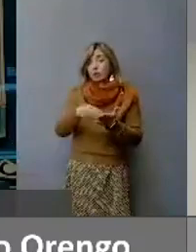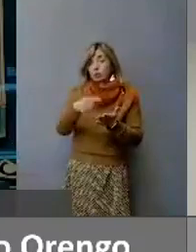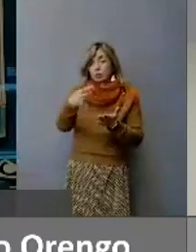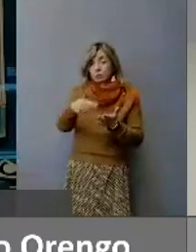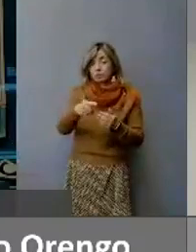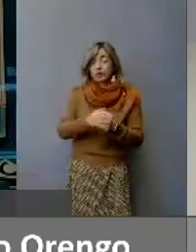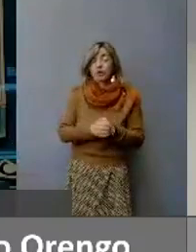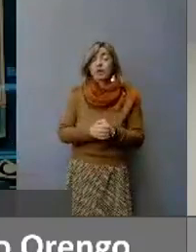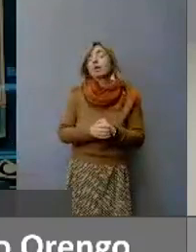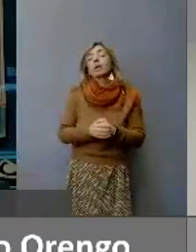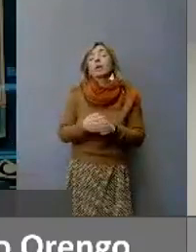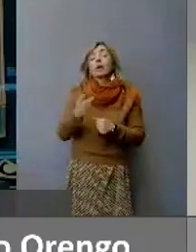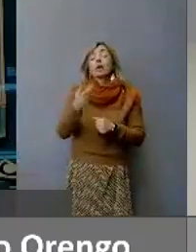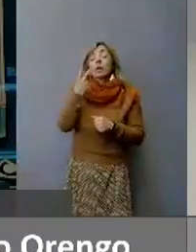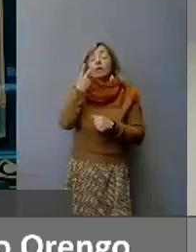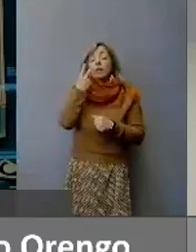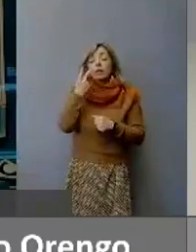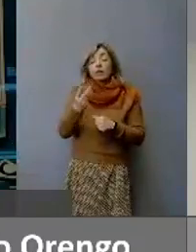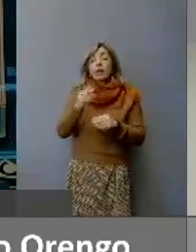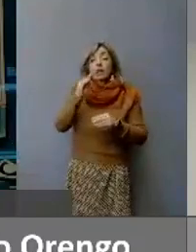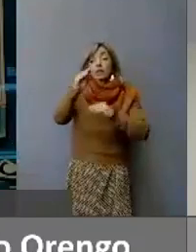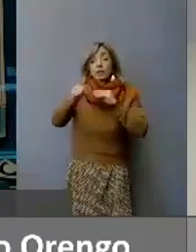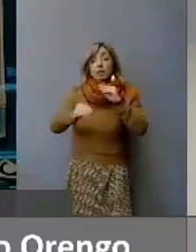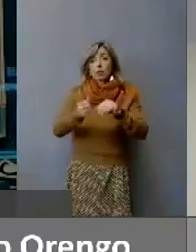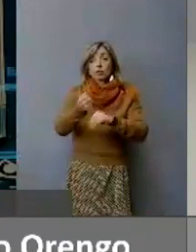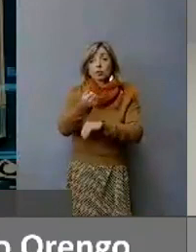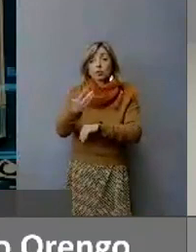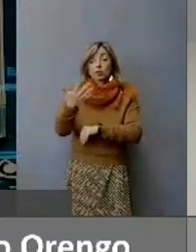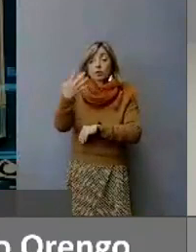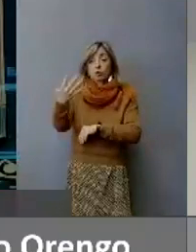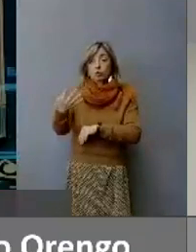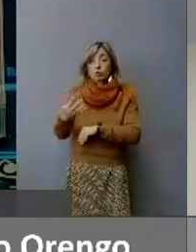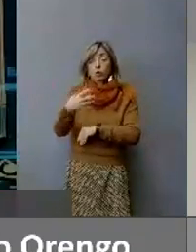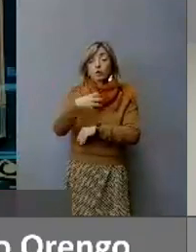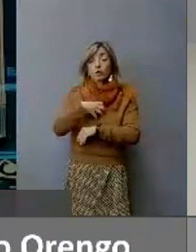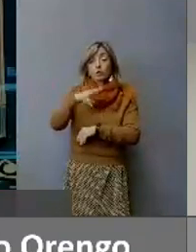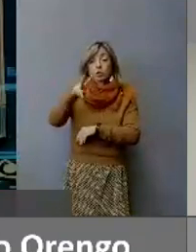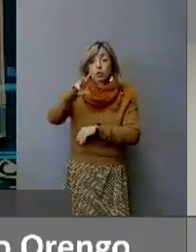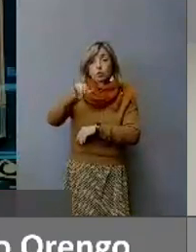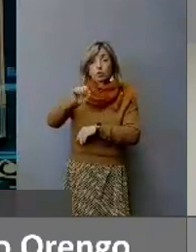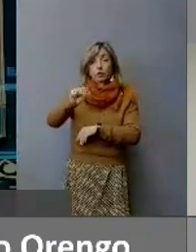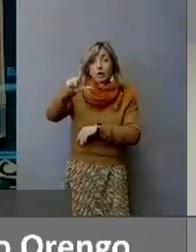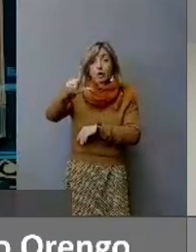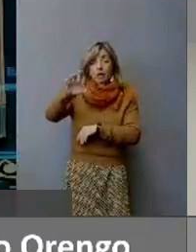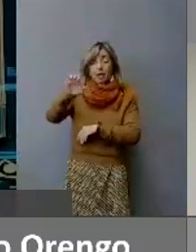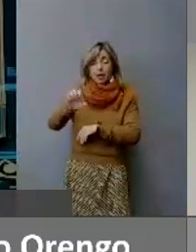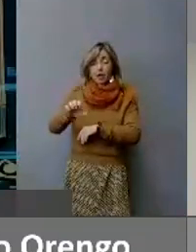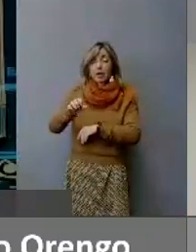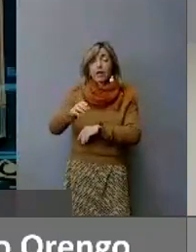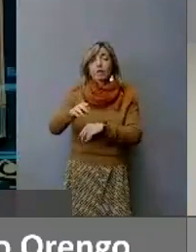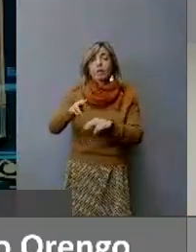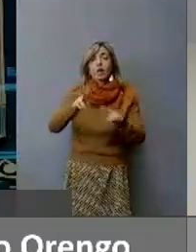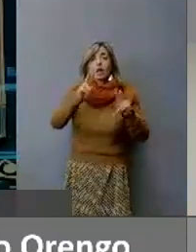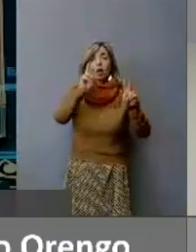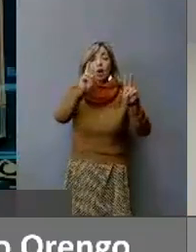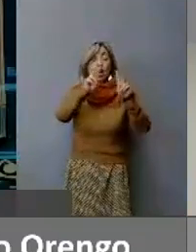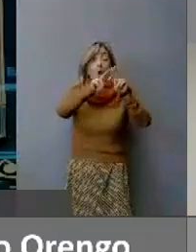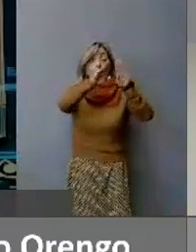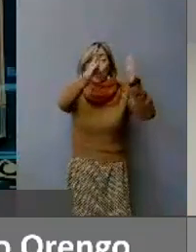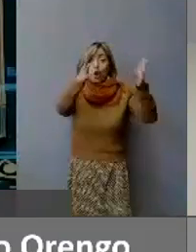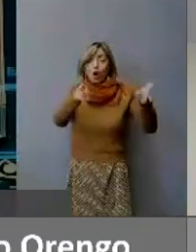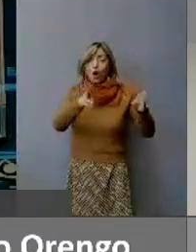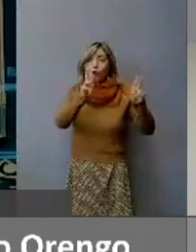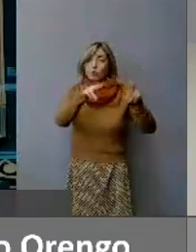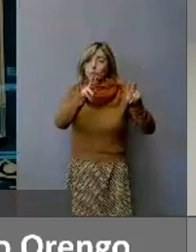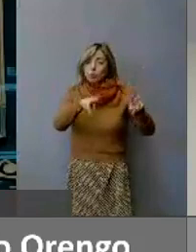la numero 5 per l'assessore diale tutor e autovelox posizionati il mondo male cane per con su robot come